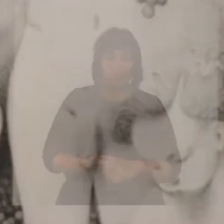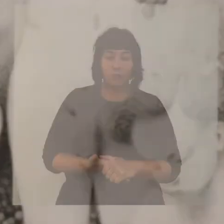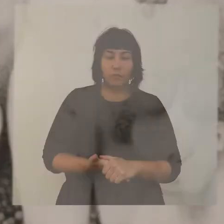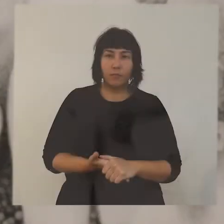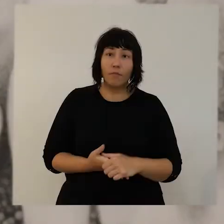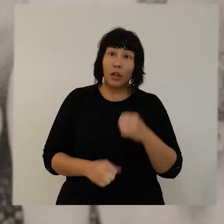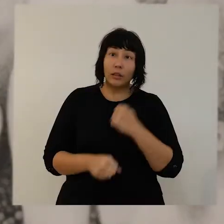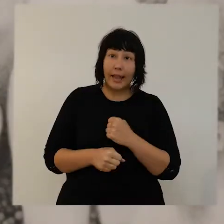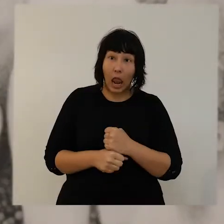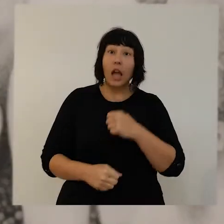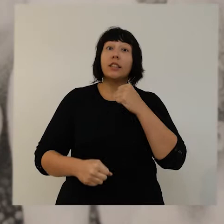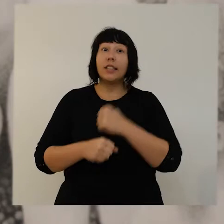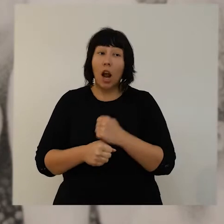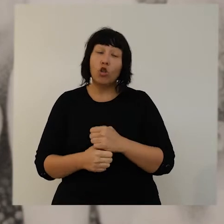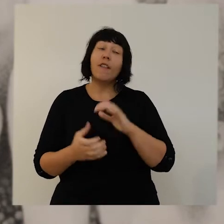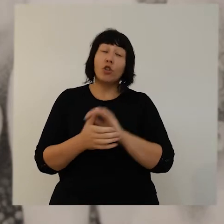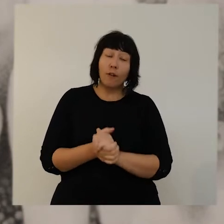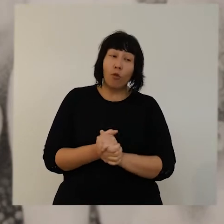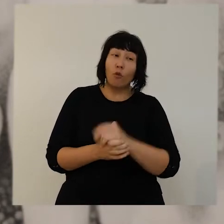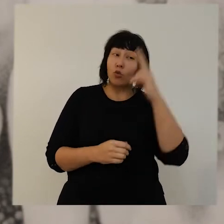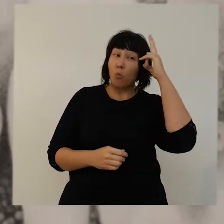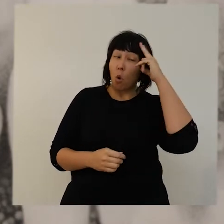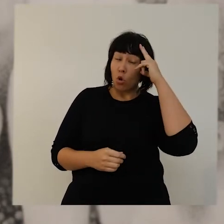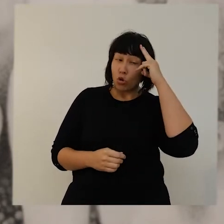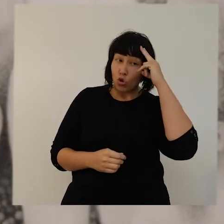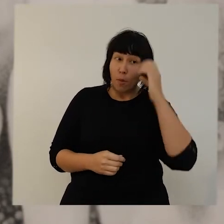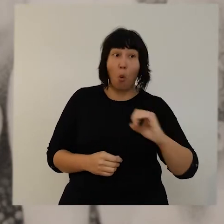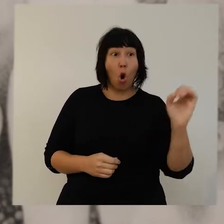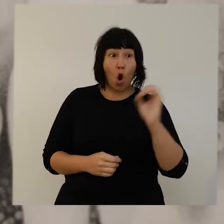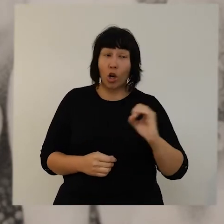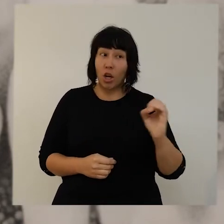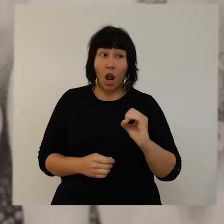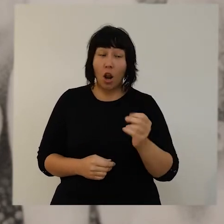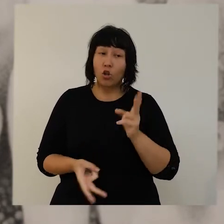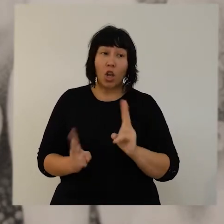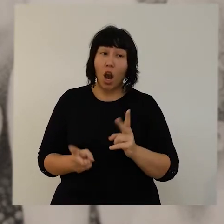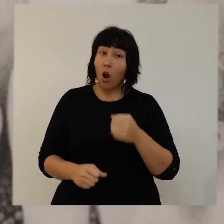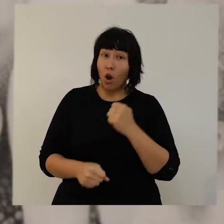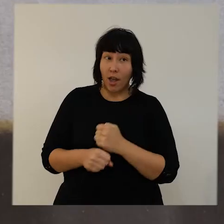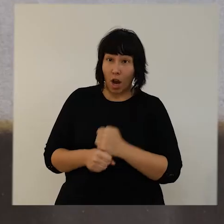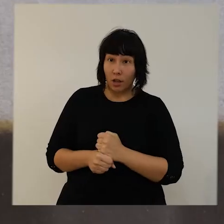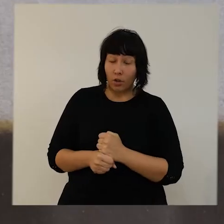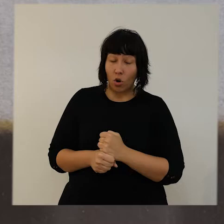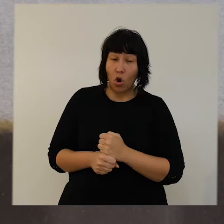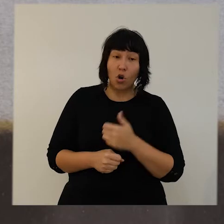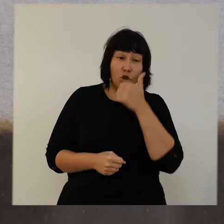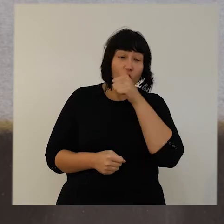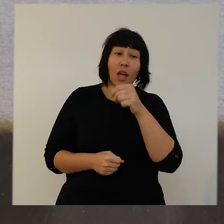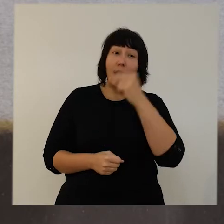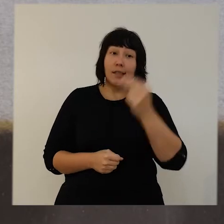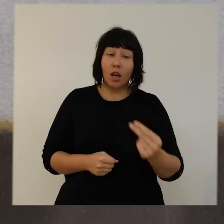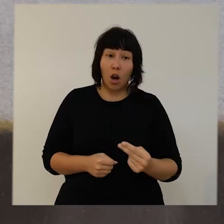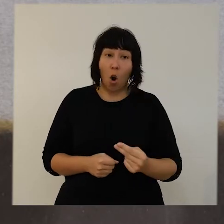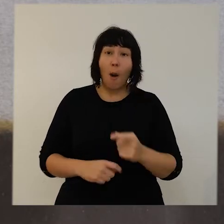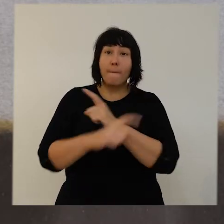Dela Dragoslava Živkovića izdvajaju se i prepoznaju po jedinstvenom izrazu i izboru motiva i tema. Mrtve prirode i mistični